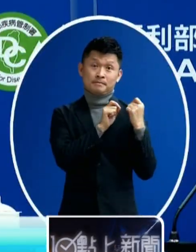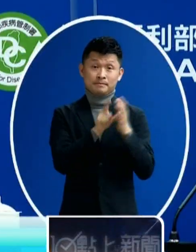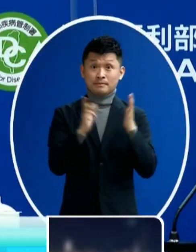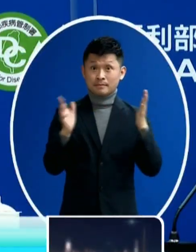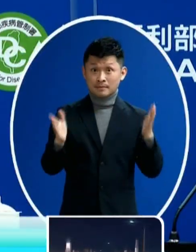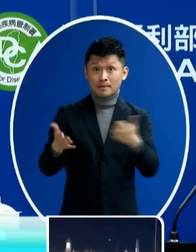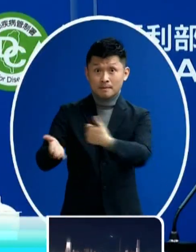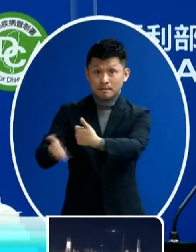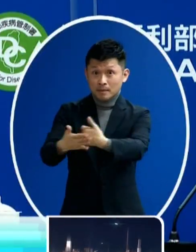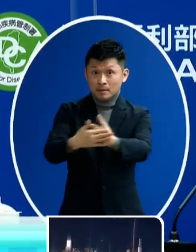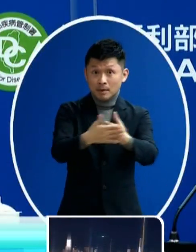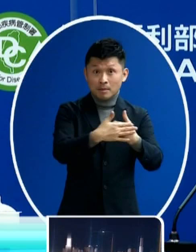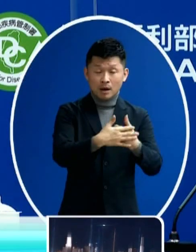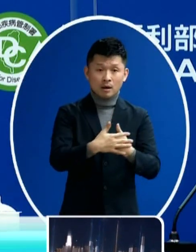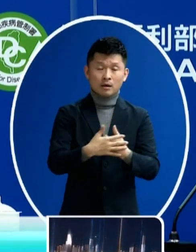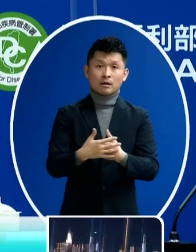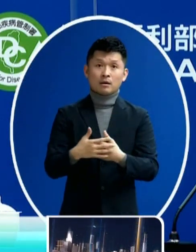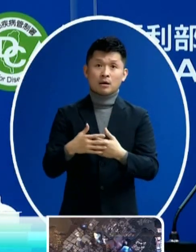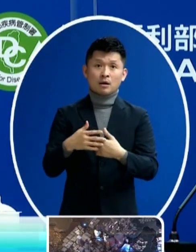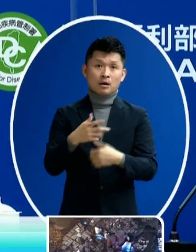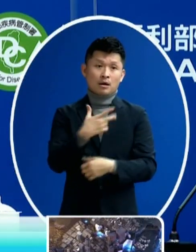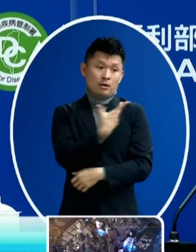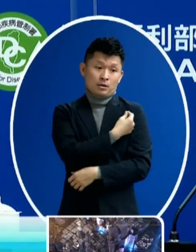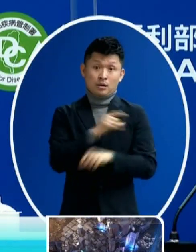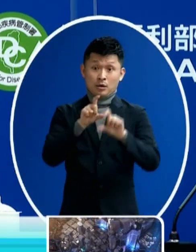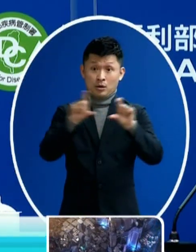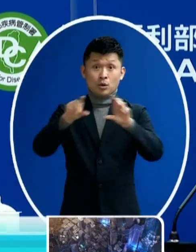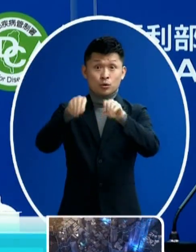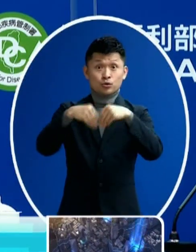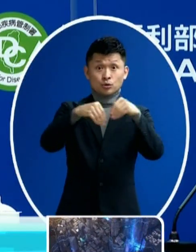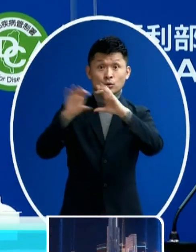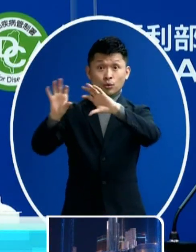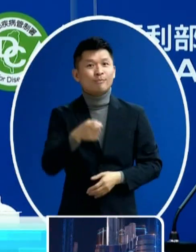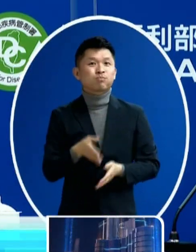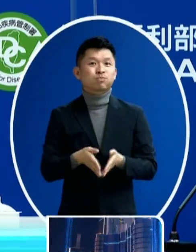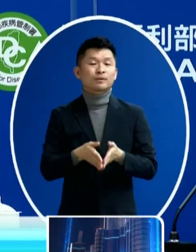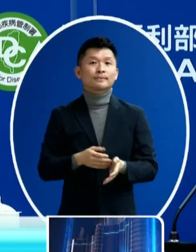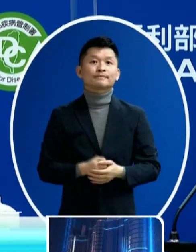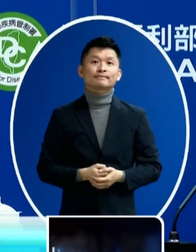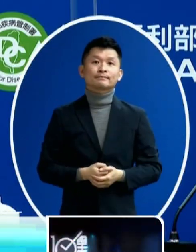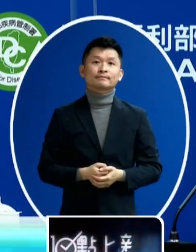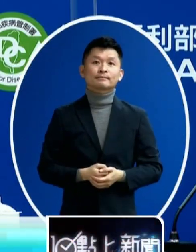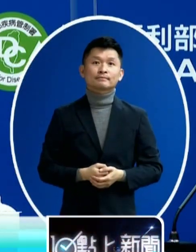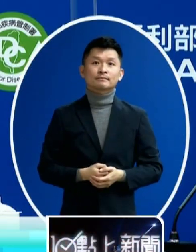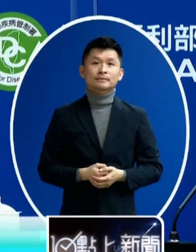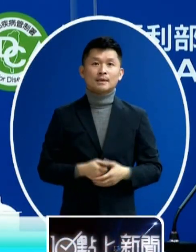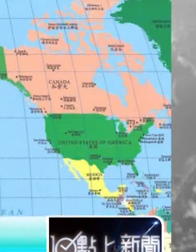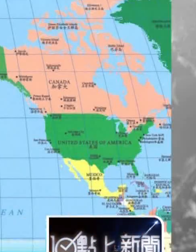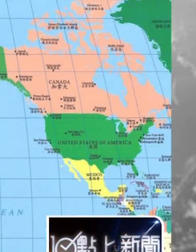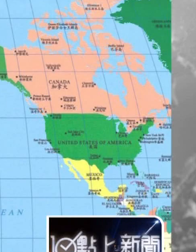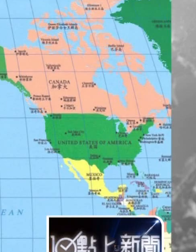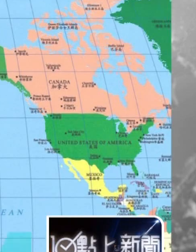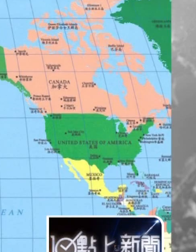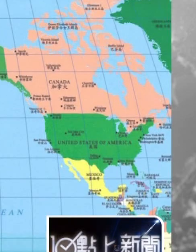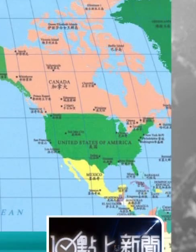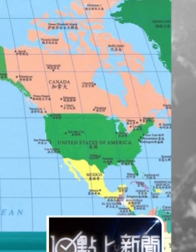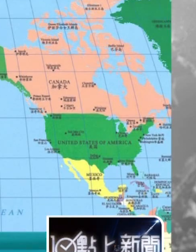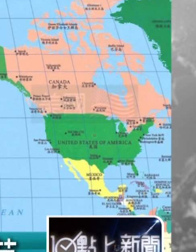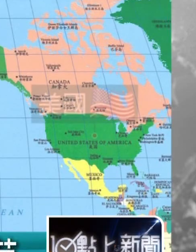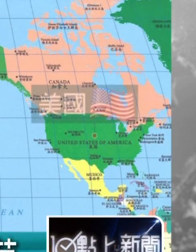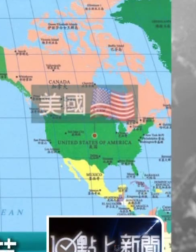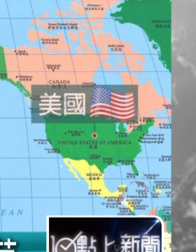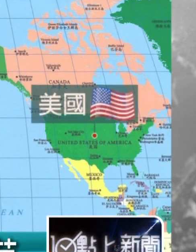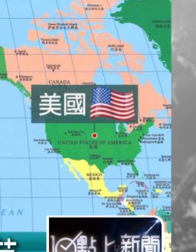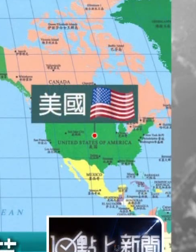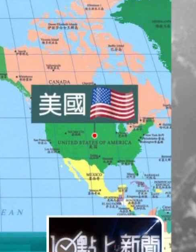们赠送我们疫苗相关的国家，都是我非常想要去的地方。应该有一个感恩之旅了哈。 感恩之旅名单